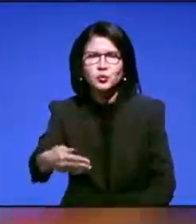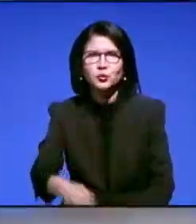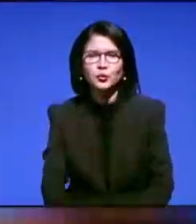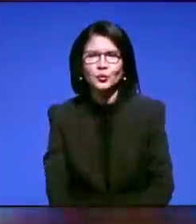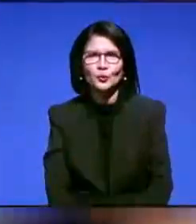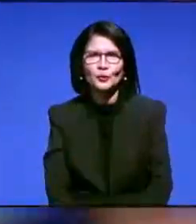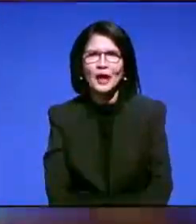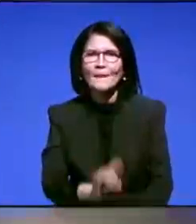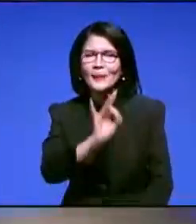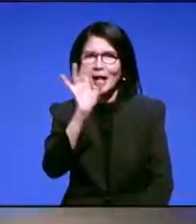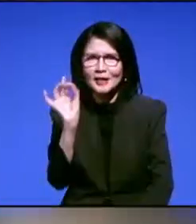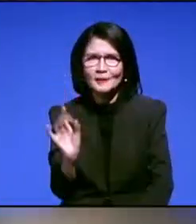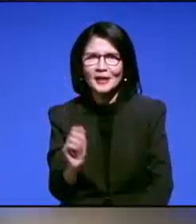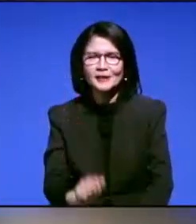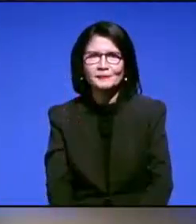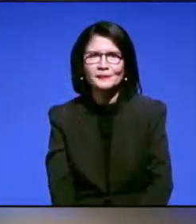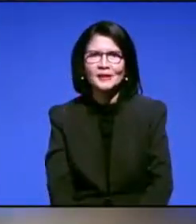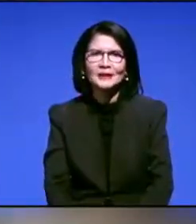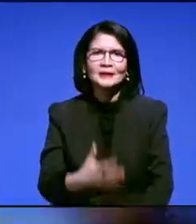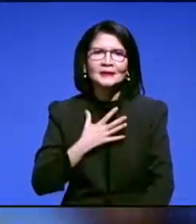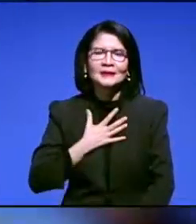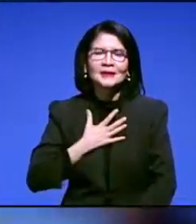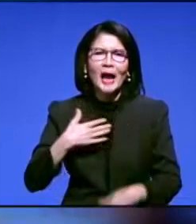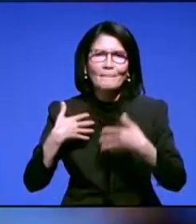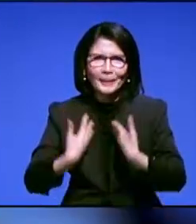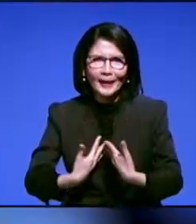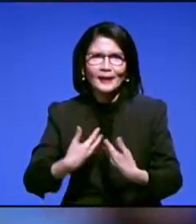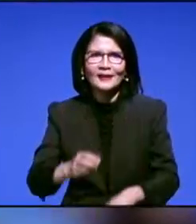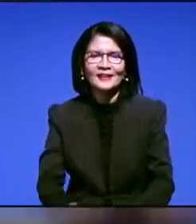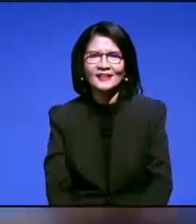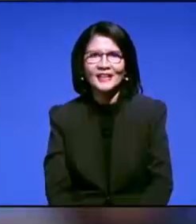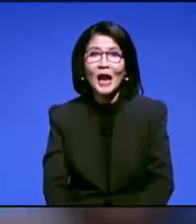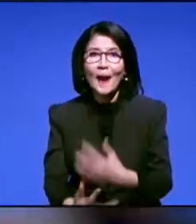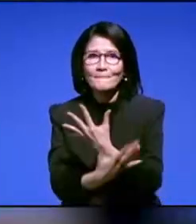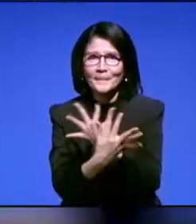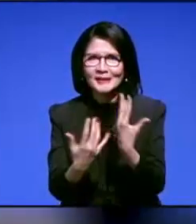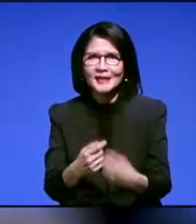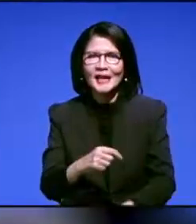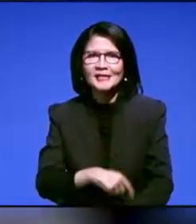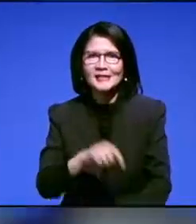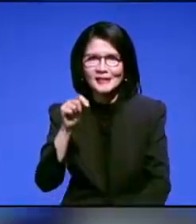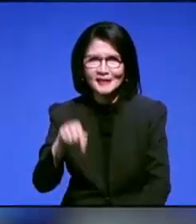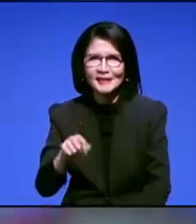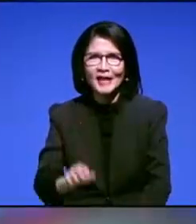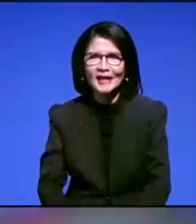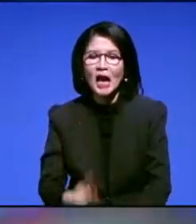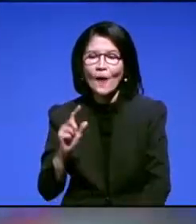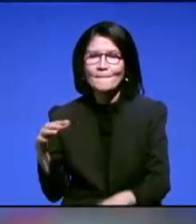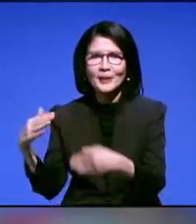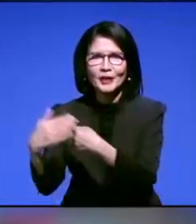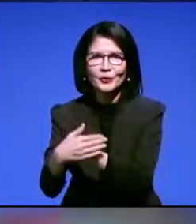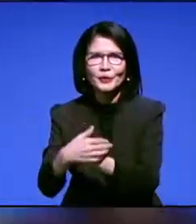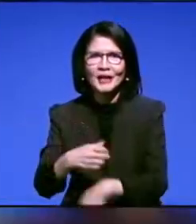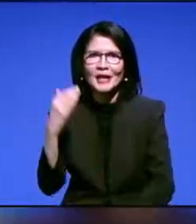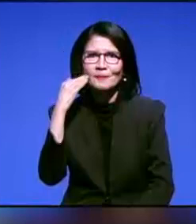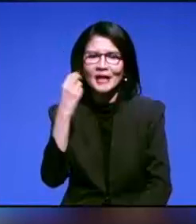collector hingga community protector, rasanya cukup melelahkan. Maka masyarakat kini menitipkan tugas melindungi dan menjaga